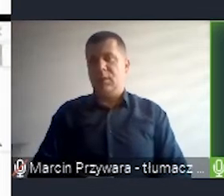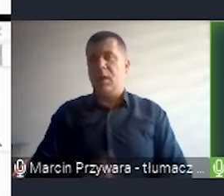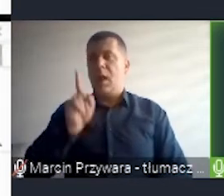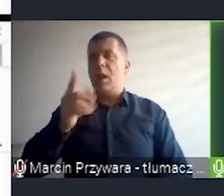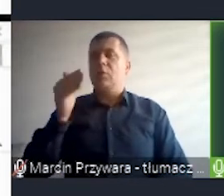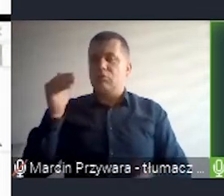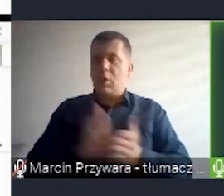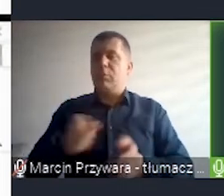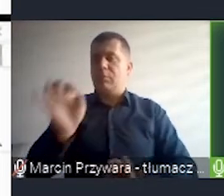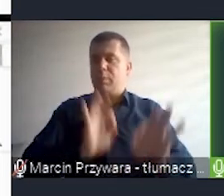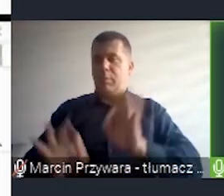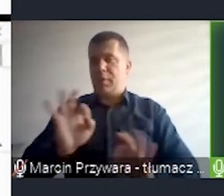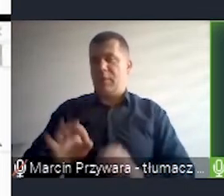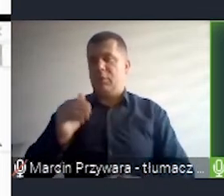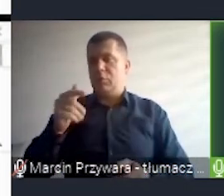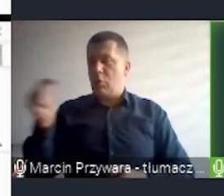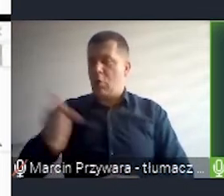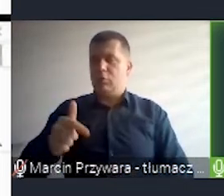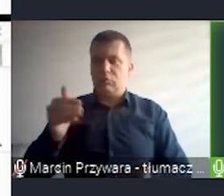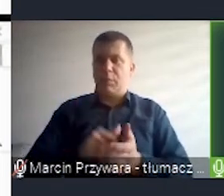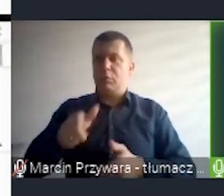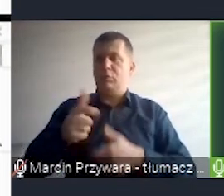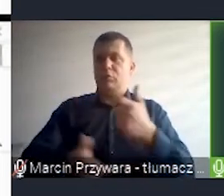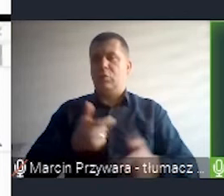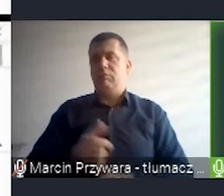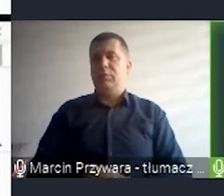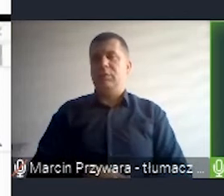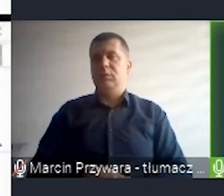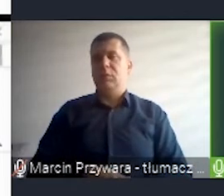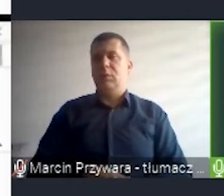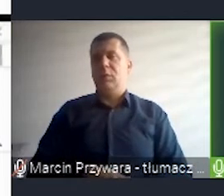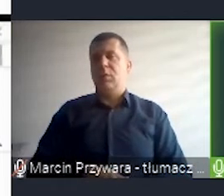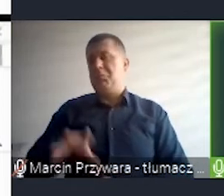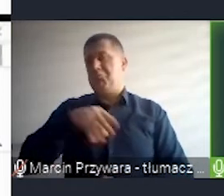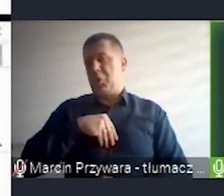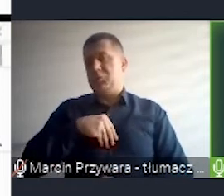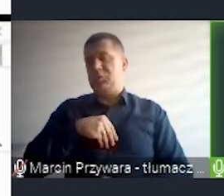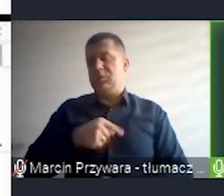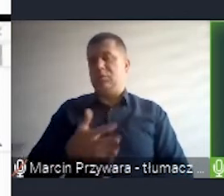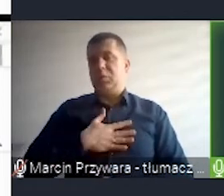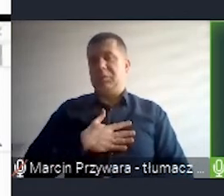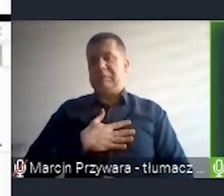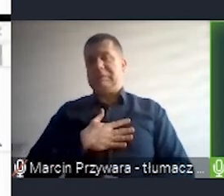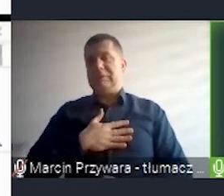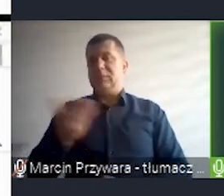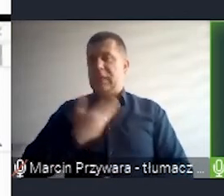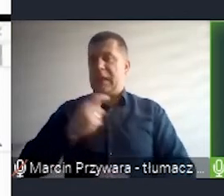to wyprostować i koniecznie trzeba to zrobić, bo ewentualnie można się narazić na karę z